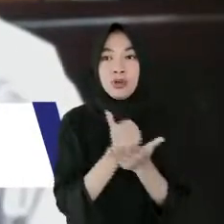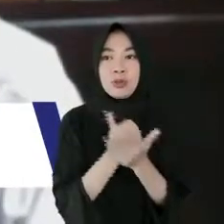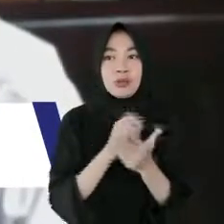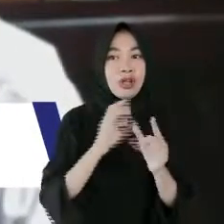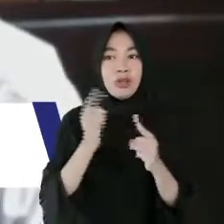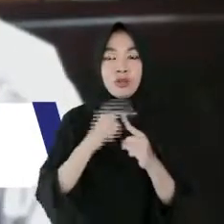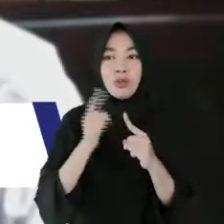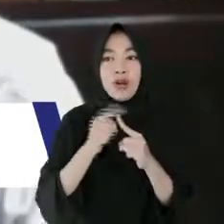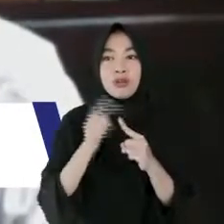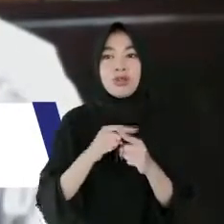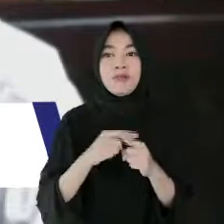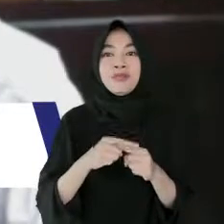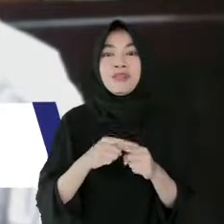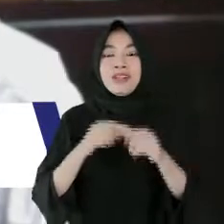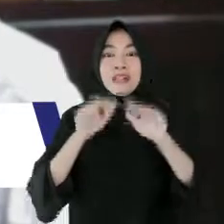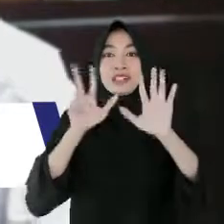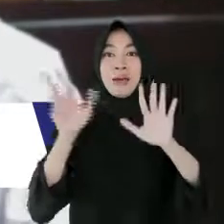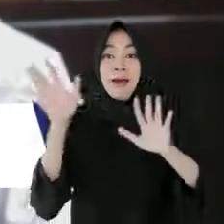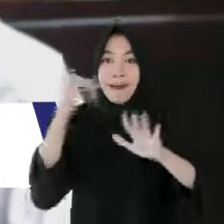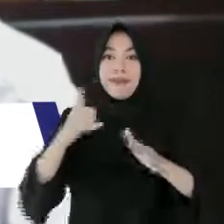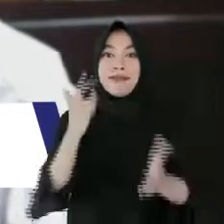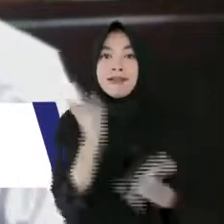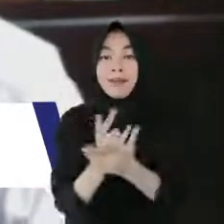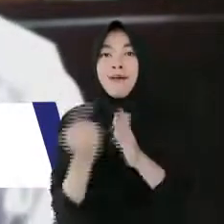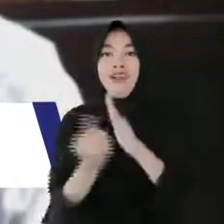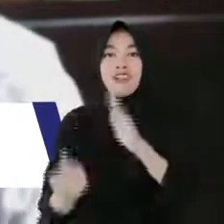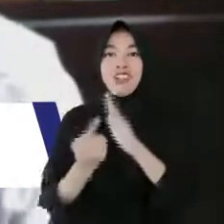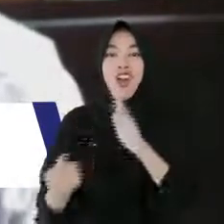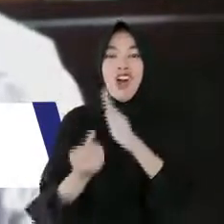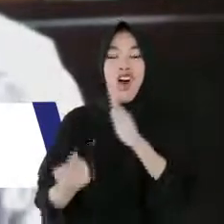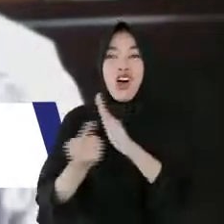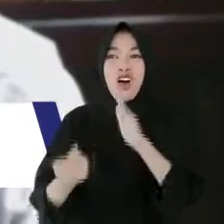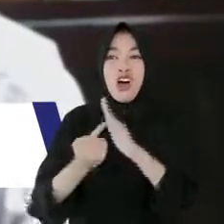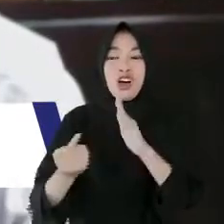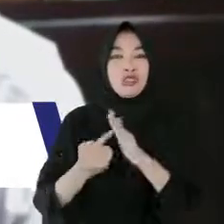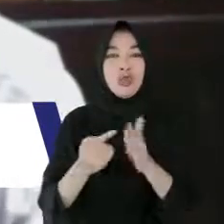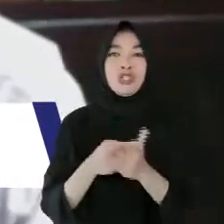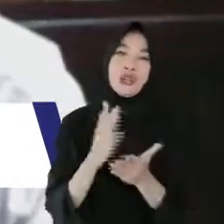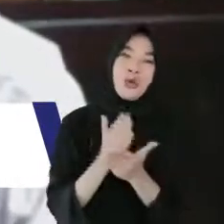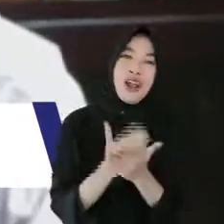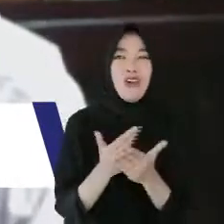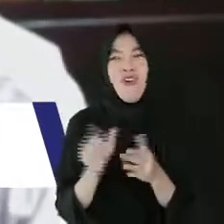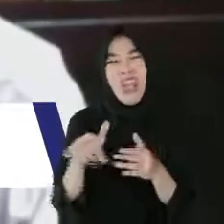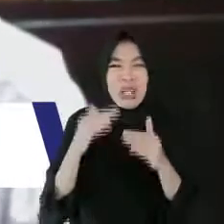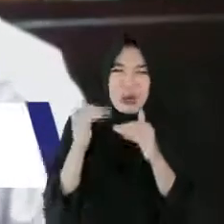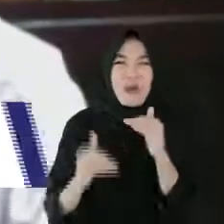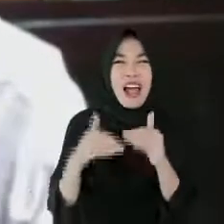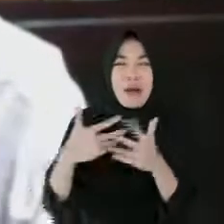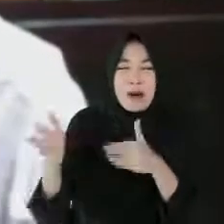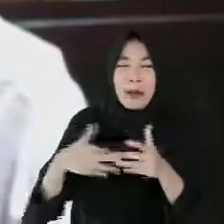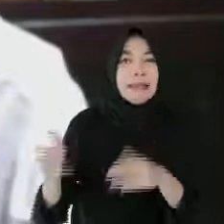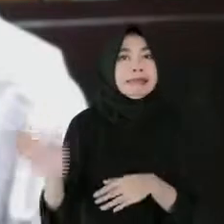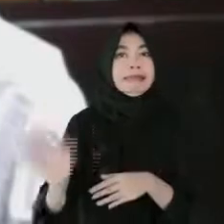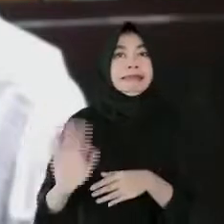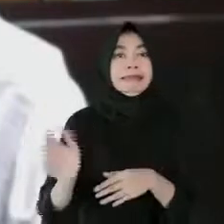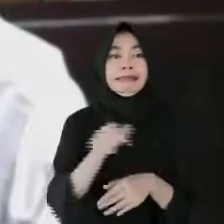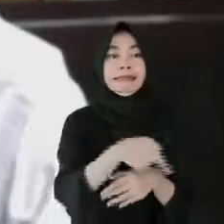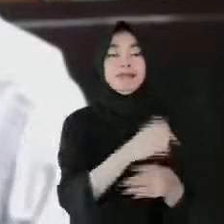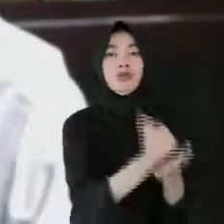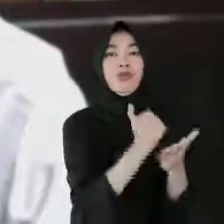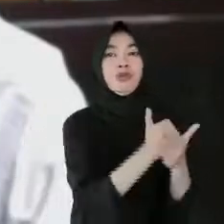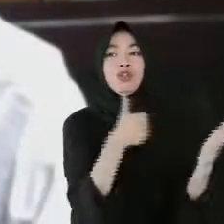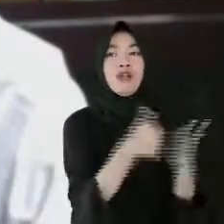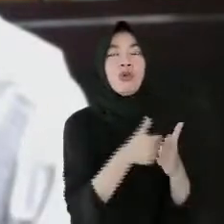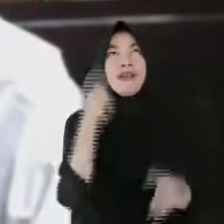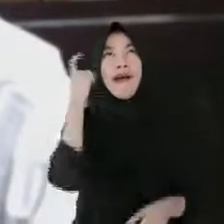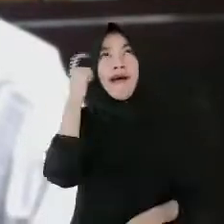zat Gaga ampun 8hari karantina elabana dikarantina dan itu betul-betul diterapkan dengan bagus dan kami juga